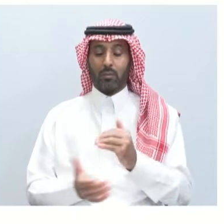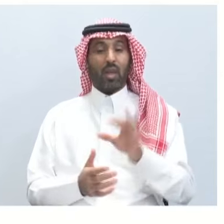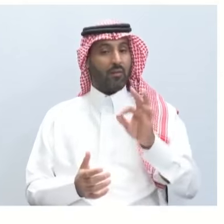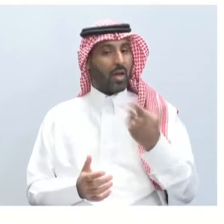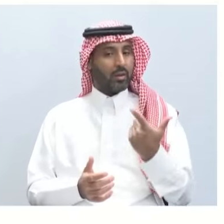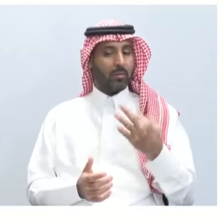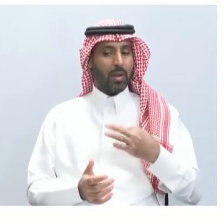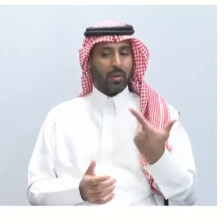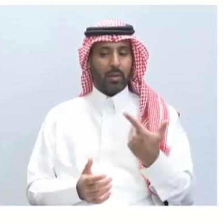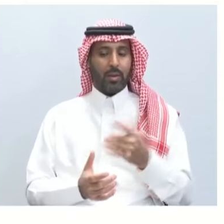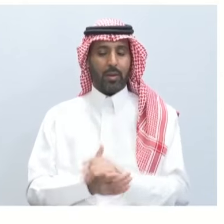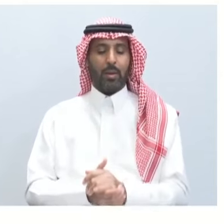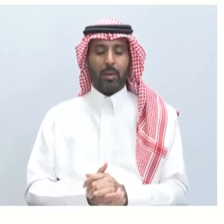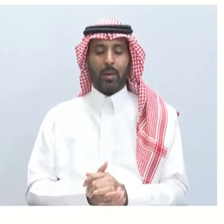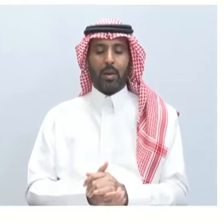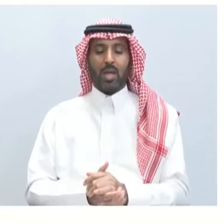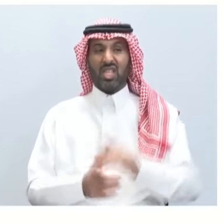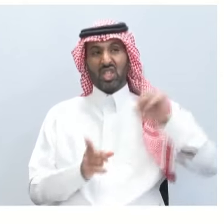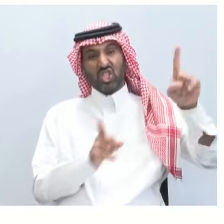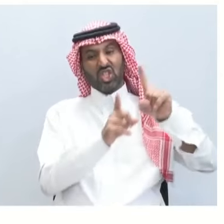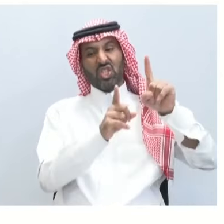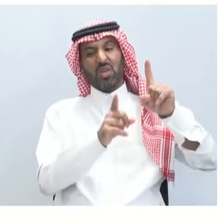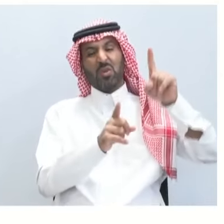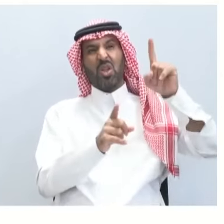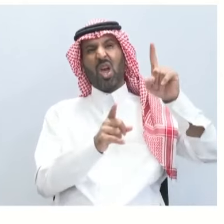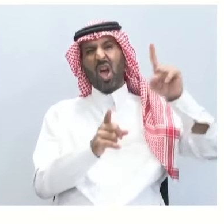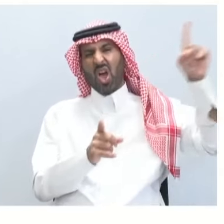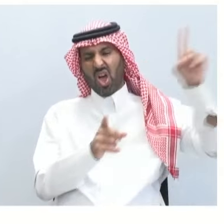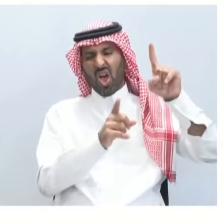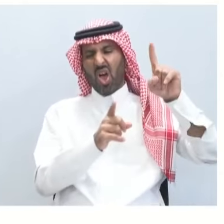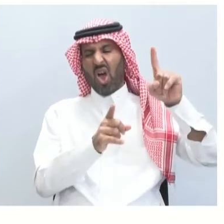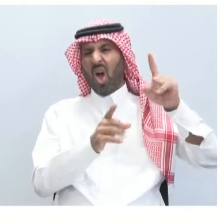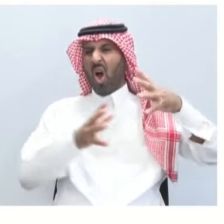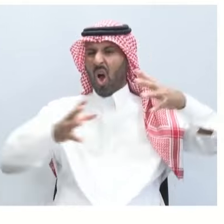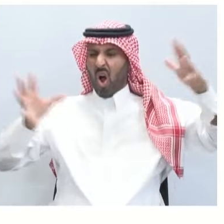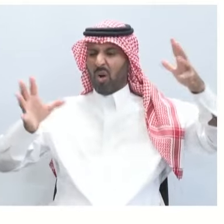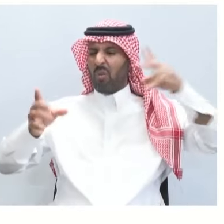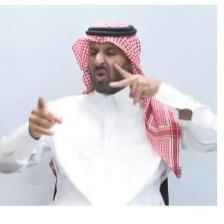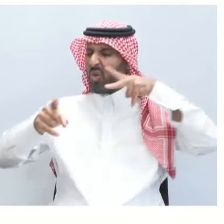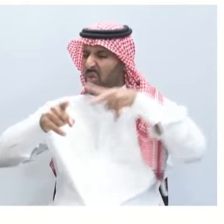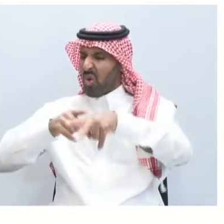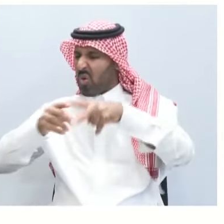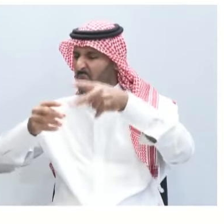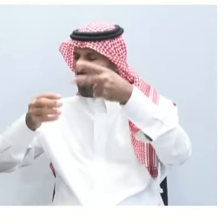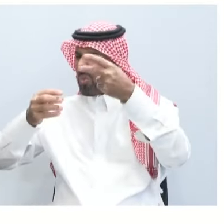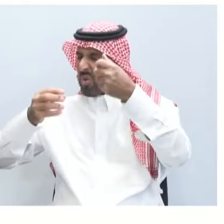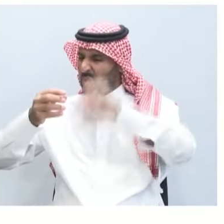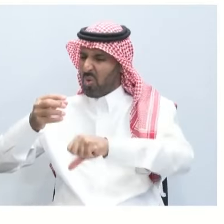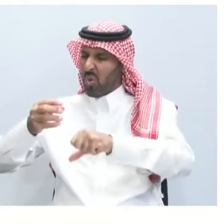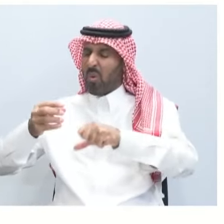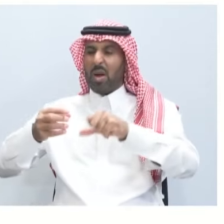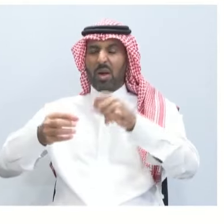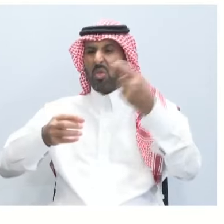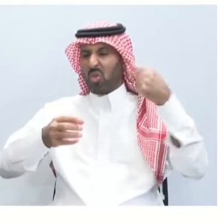احسنتم نقول الشرك بالله اعظم الذنوب وهو اعظم انواع الظلم لماذا لما فيه من